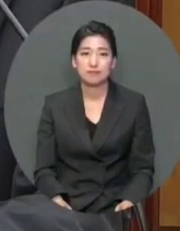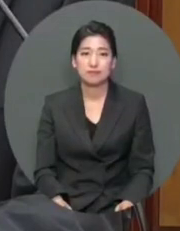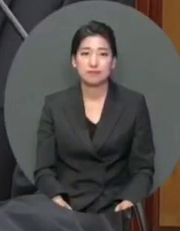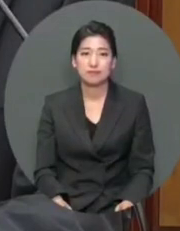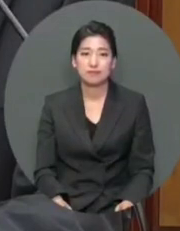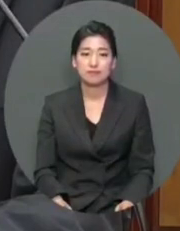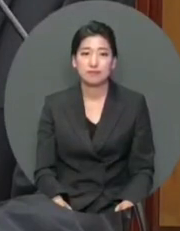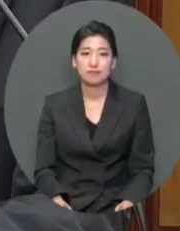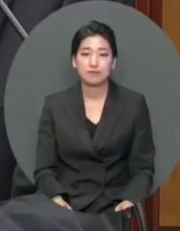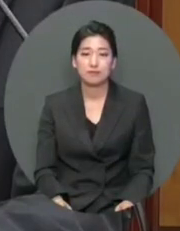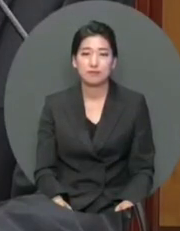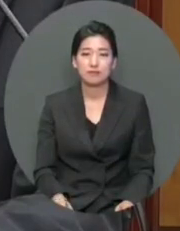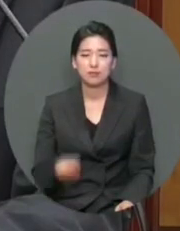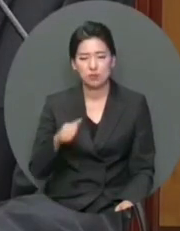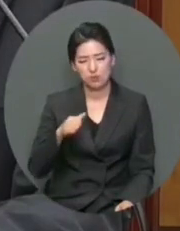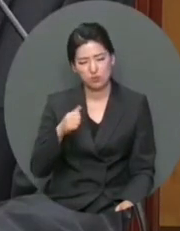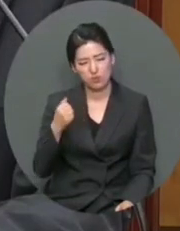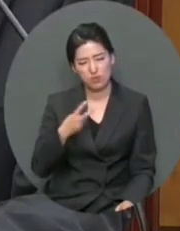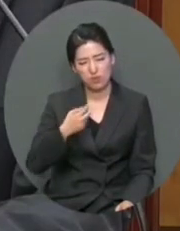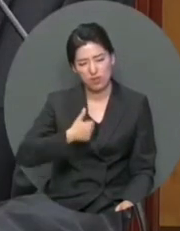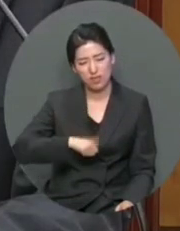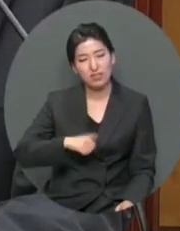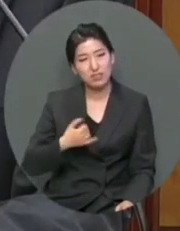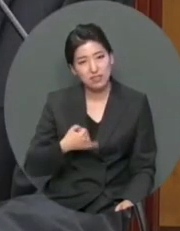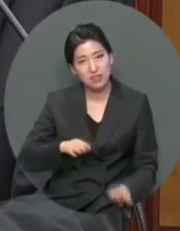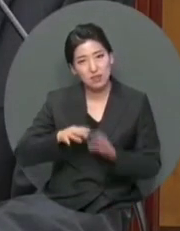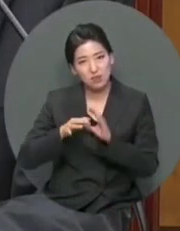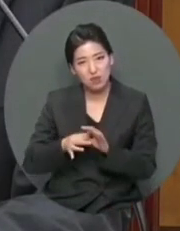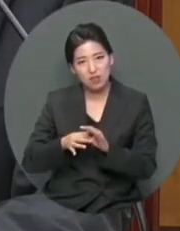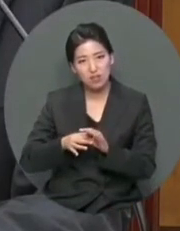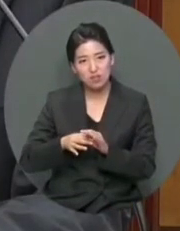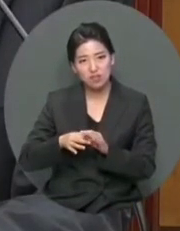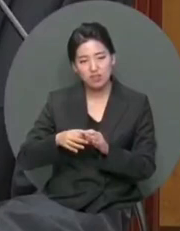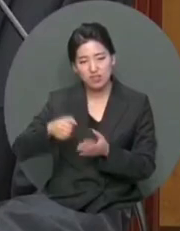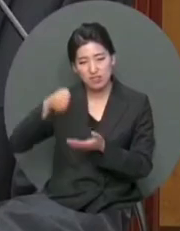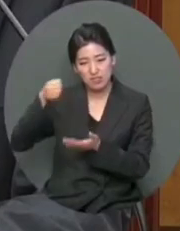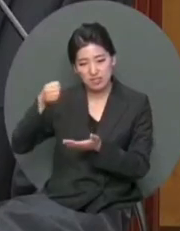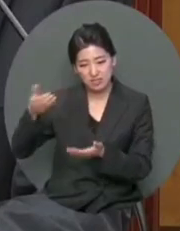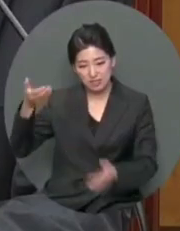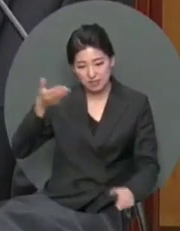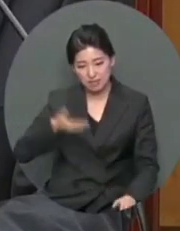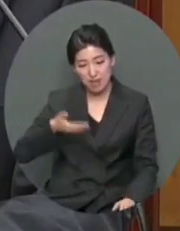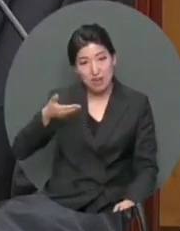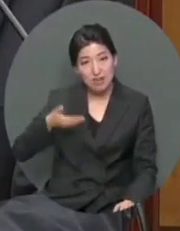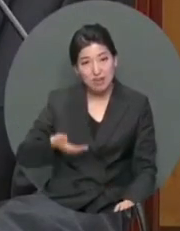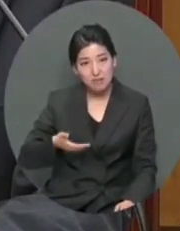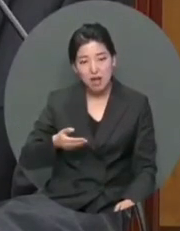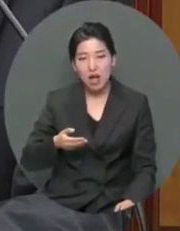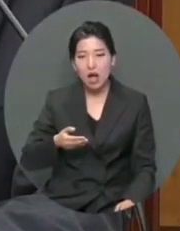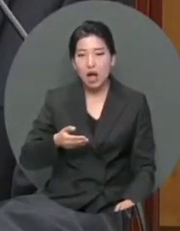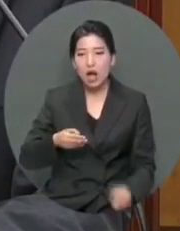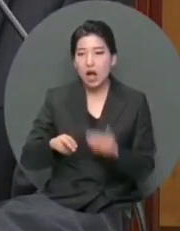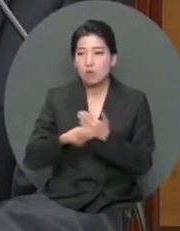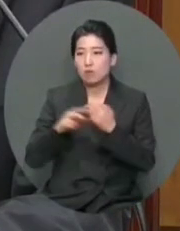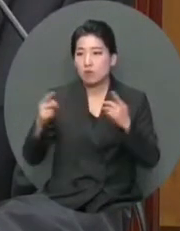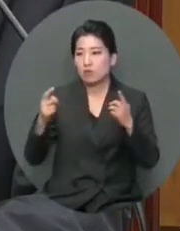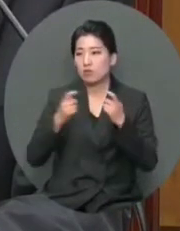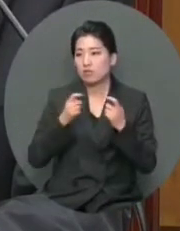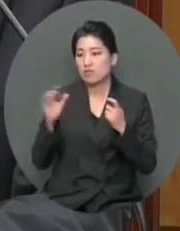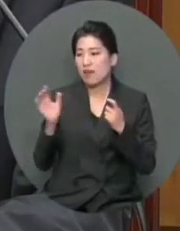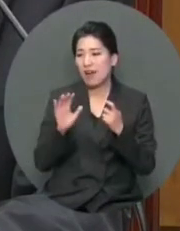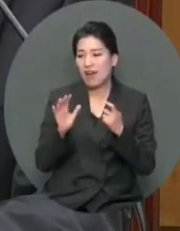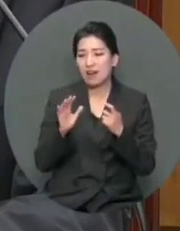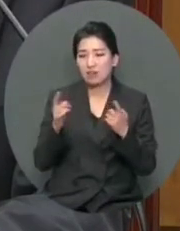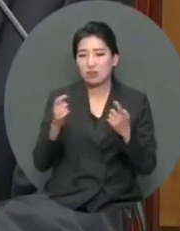자녀들과 관련해서는 그런 소위 불법 정리의 의심을 사지 않기 위해서 우리 공직자들이 굉장히 많이 노력하고 있다는 것은 저